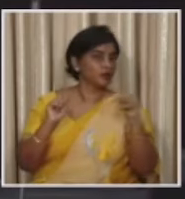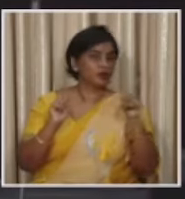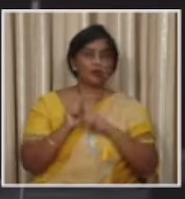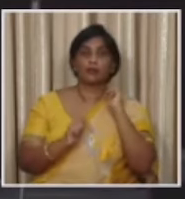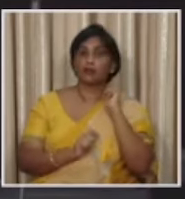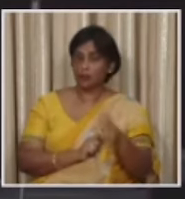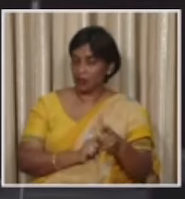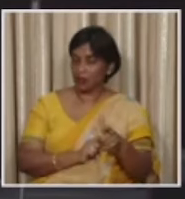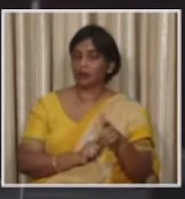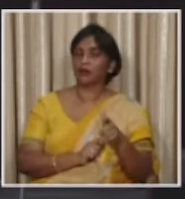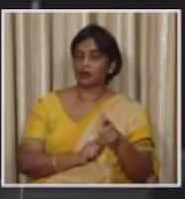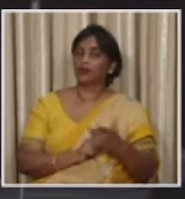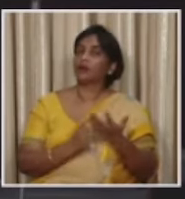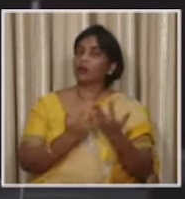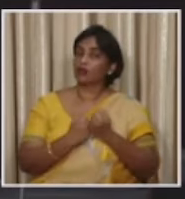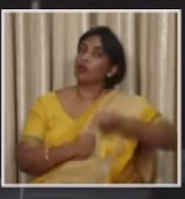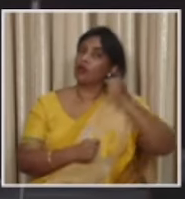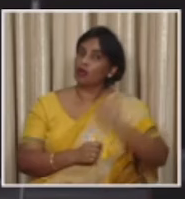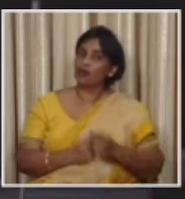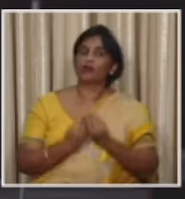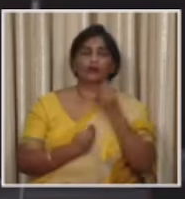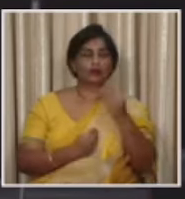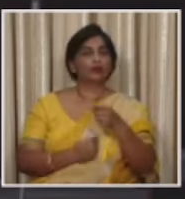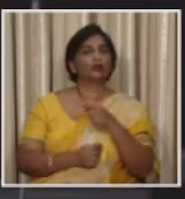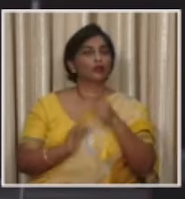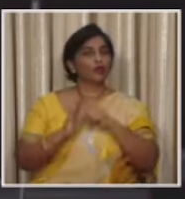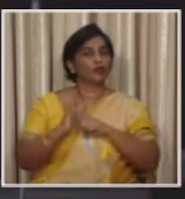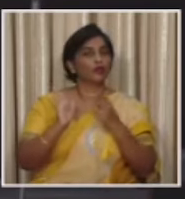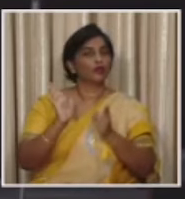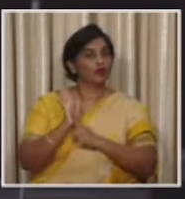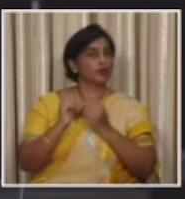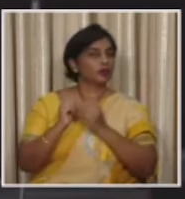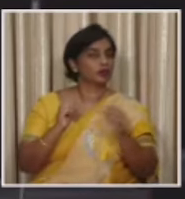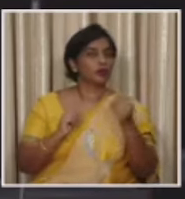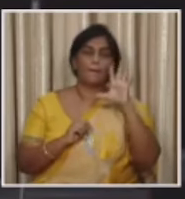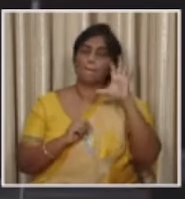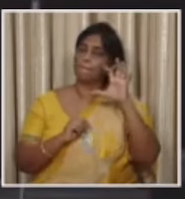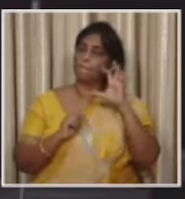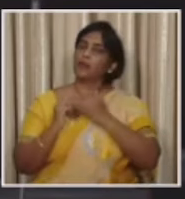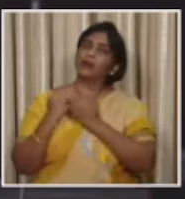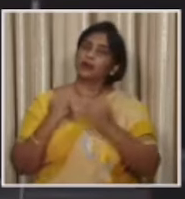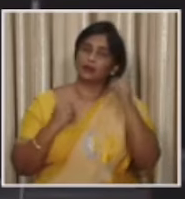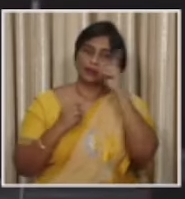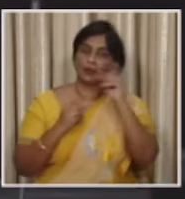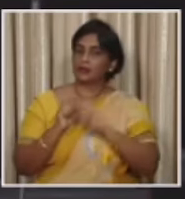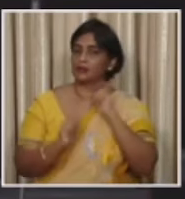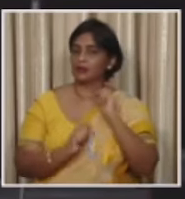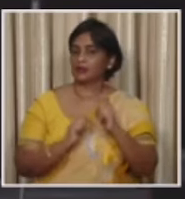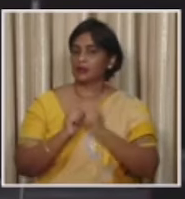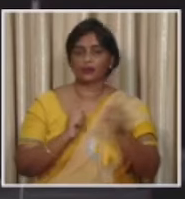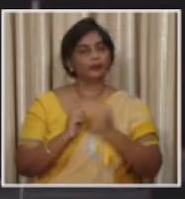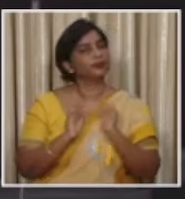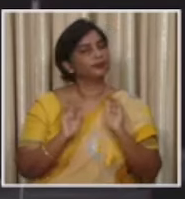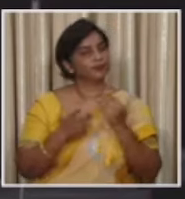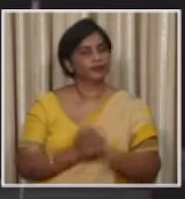ගෙවීම කරන්න අවශ්‍ය අනුමැතිය ලබා දීලා ජූලි මාසේ ඉඳලා රුපියල් 5000 බැගින් මාසිකව ගෙවීමේ කටයුතු අපි